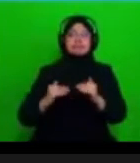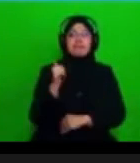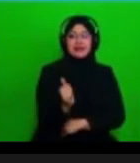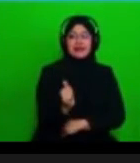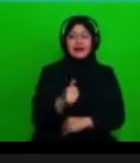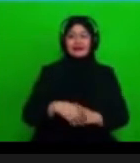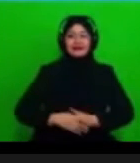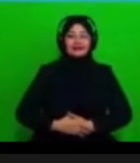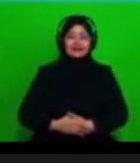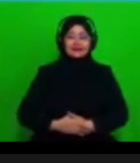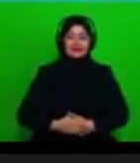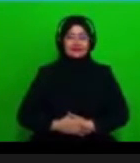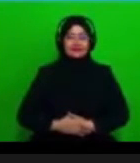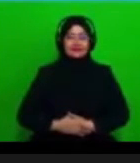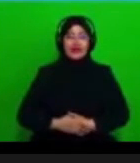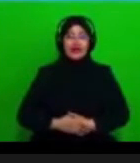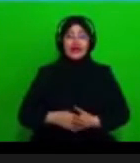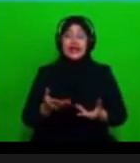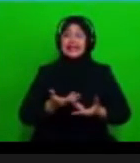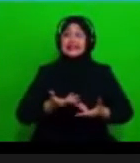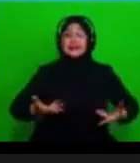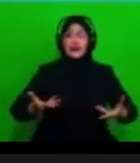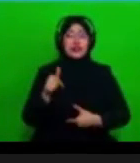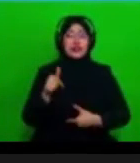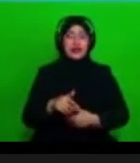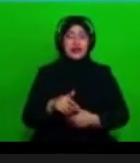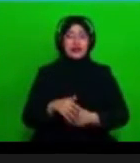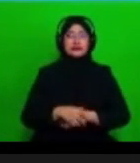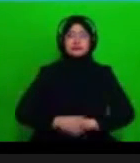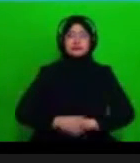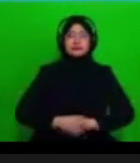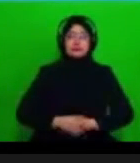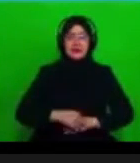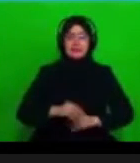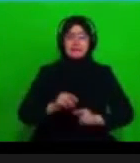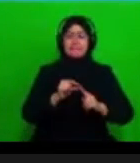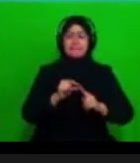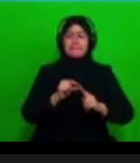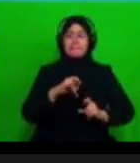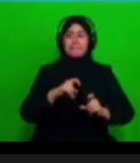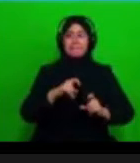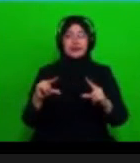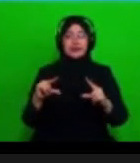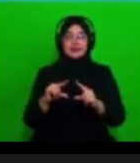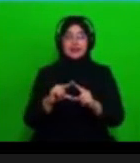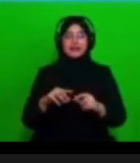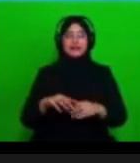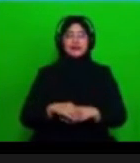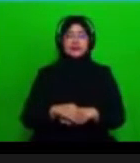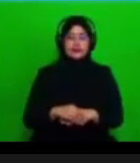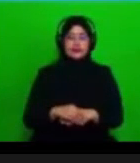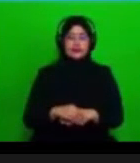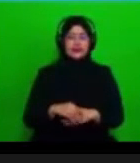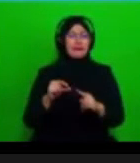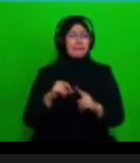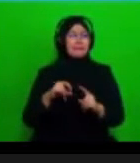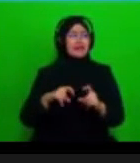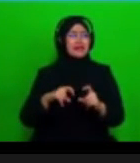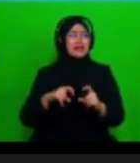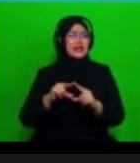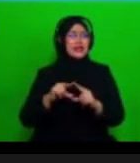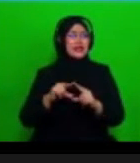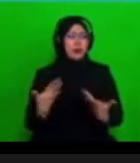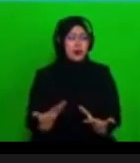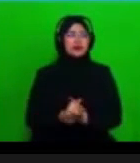kita. Slide berikutnya, ini masih tentang kondisi saat ini ya, yaitu PISA. Yang kedua yaitu PISA. Kita melihat PISA